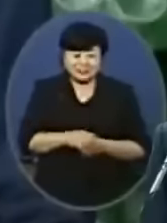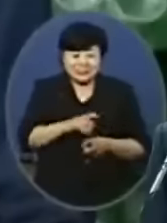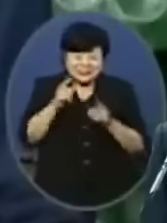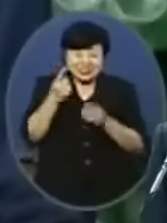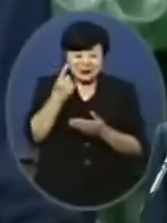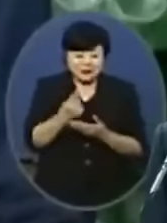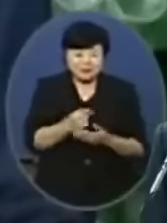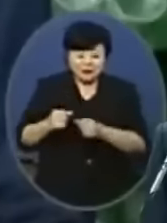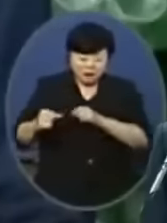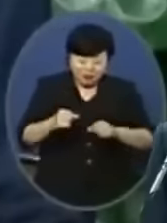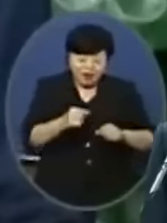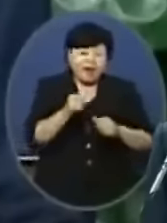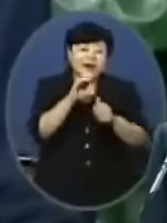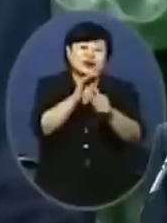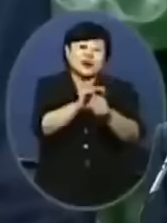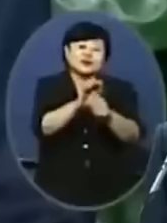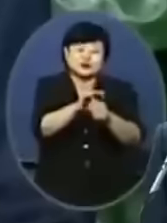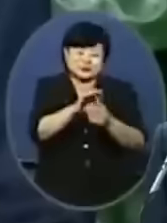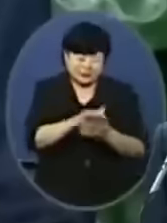살아서 운행하고 역사하시는데